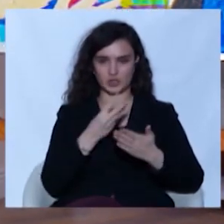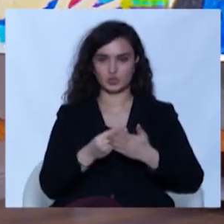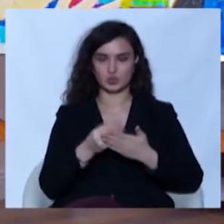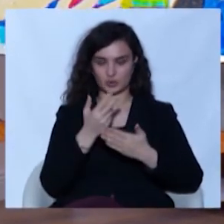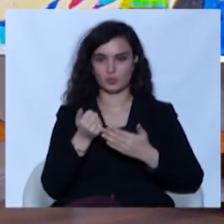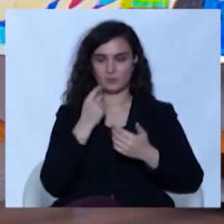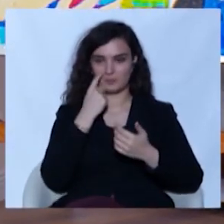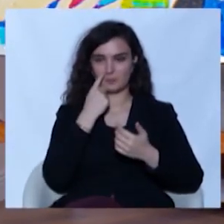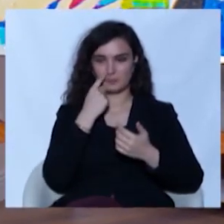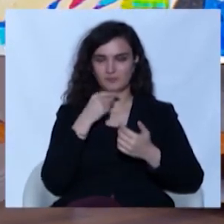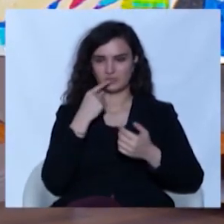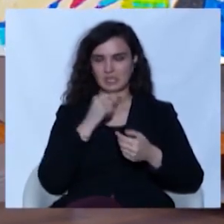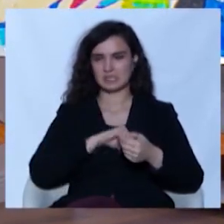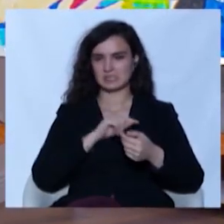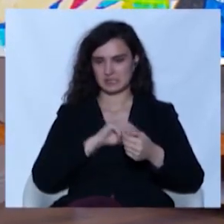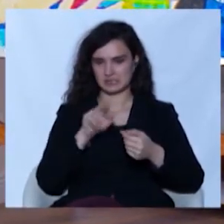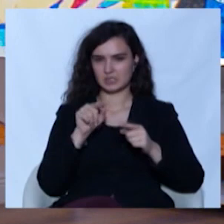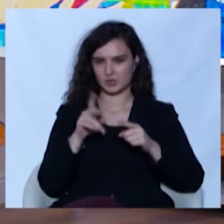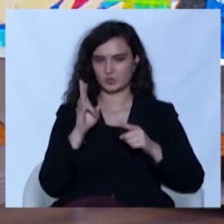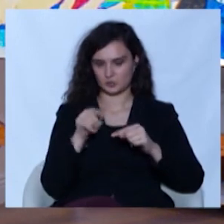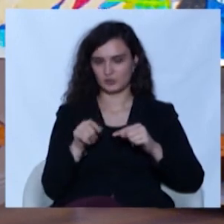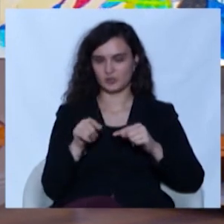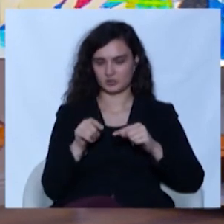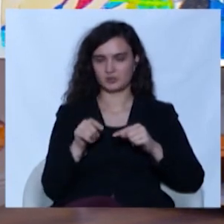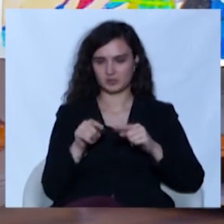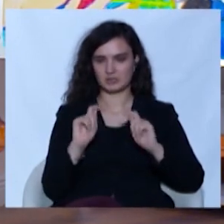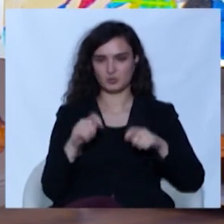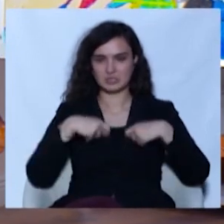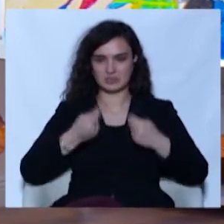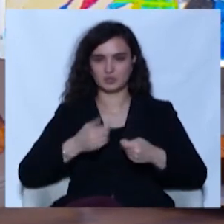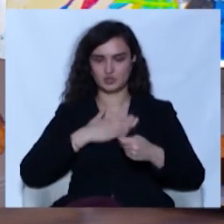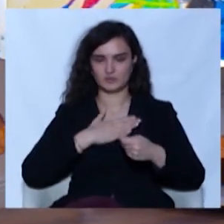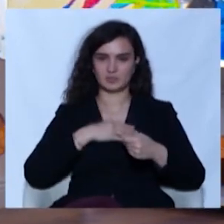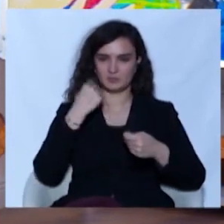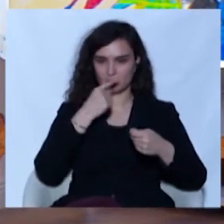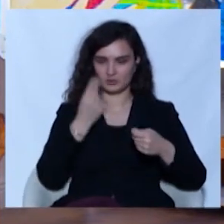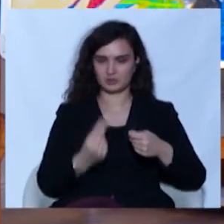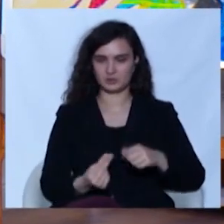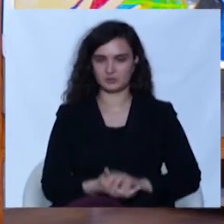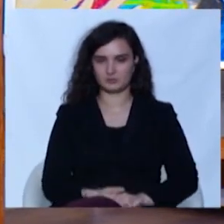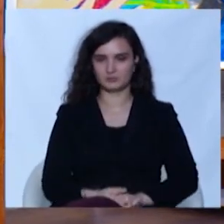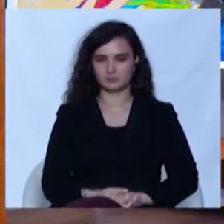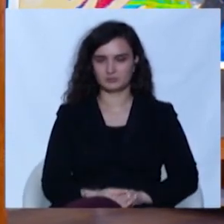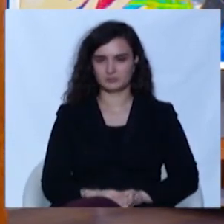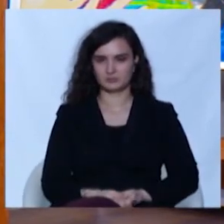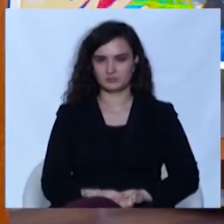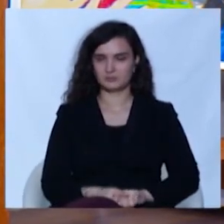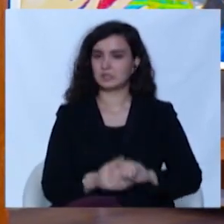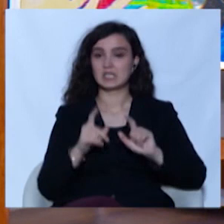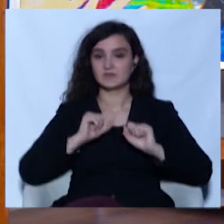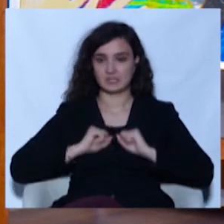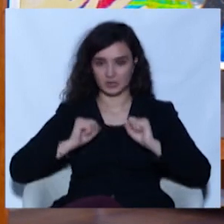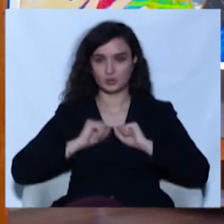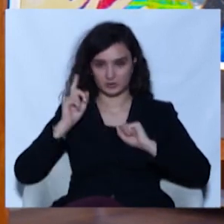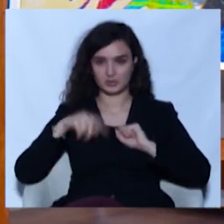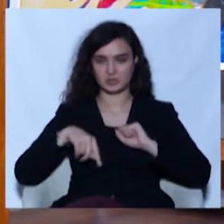хоть хоть хасиат сатсунагамо, кадвосцеда чане портреты. Да раз веца, да ты